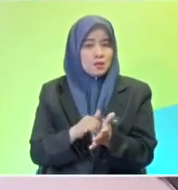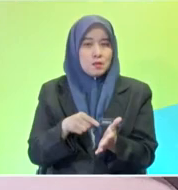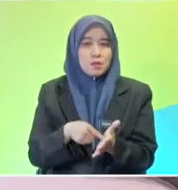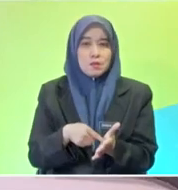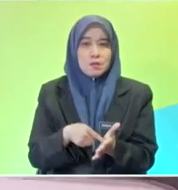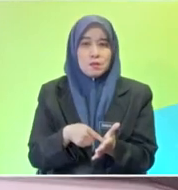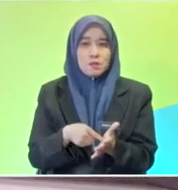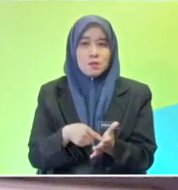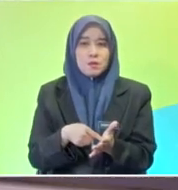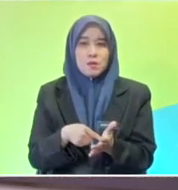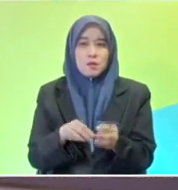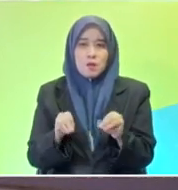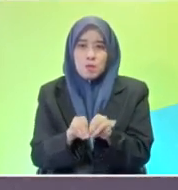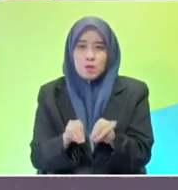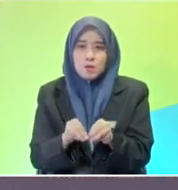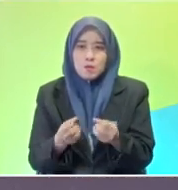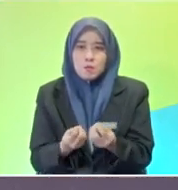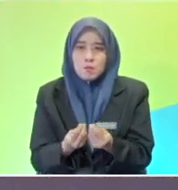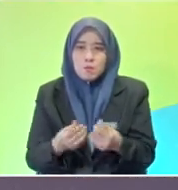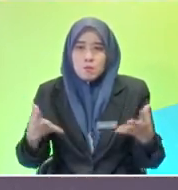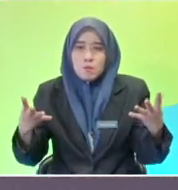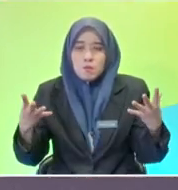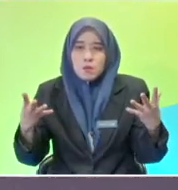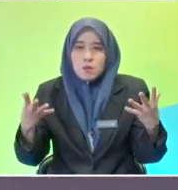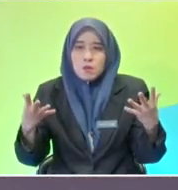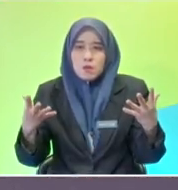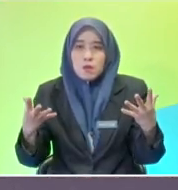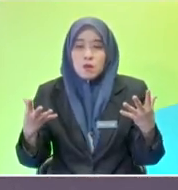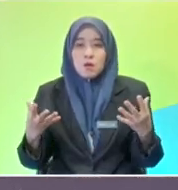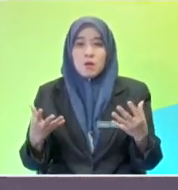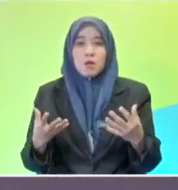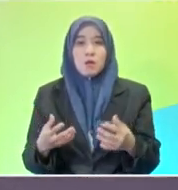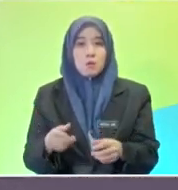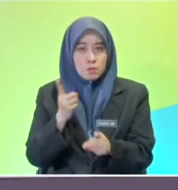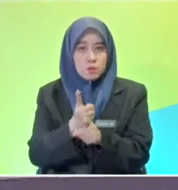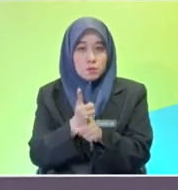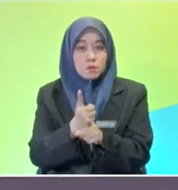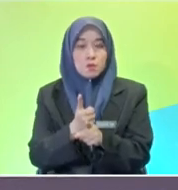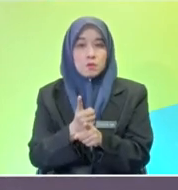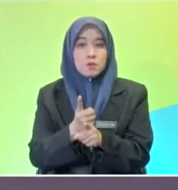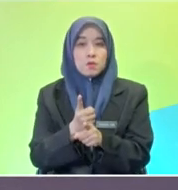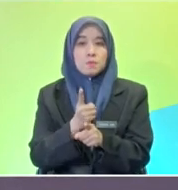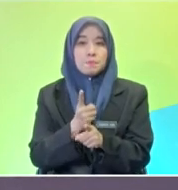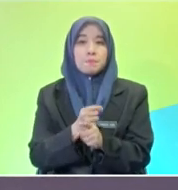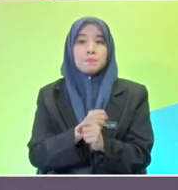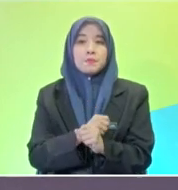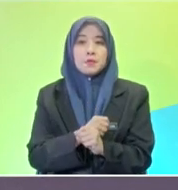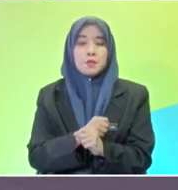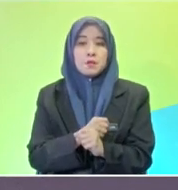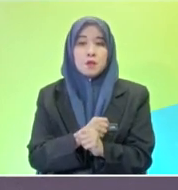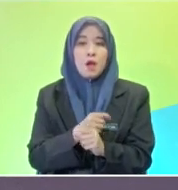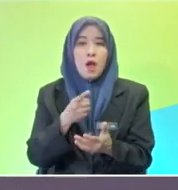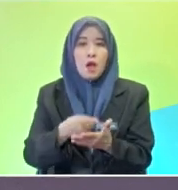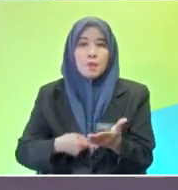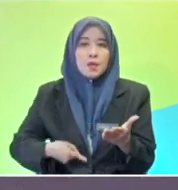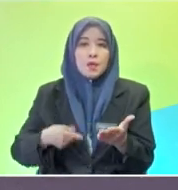Hitam-hitam ni macam pasir juga. Pasir. Pasir. Betul? Betul. Betul, betul, betul. Apa lagi ada